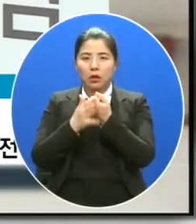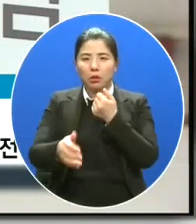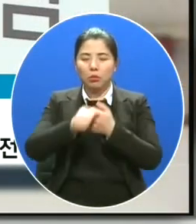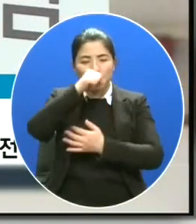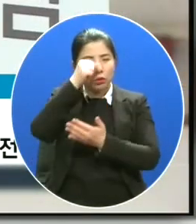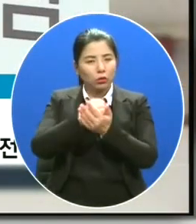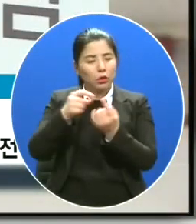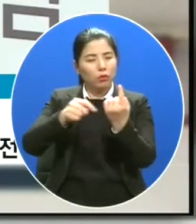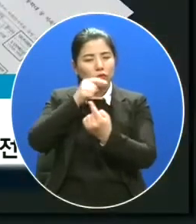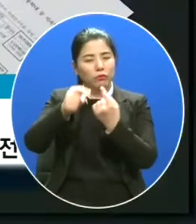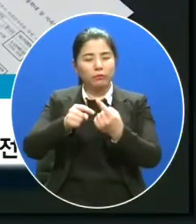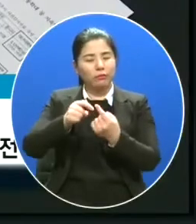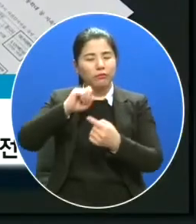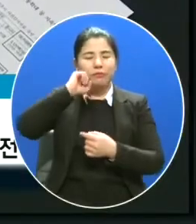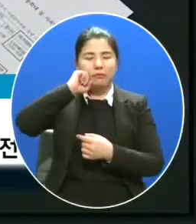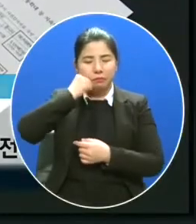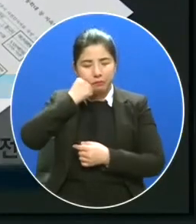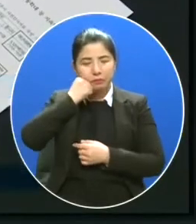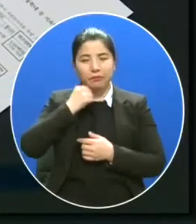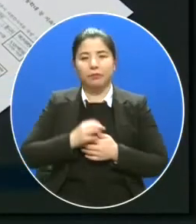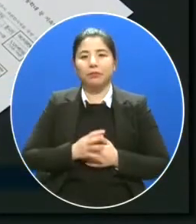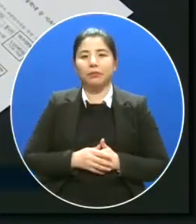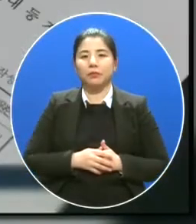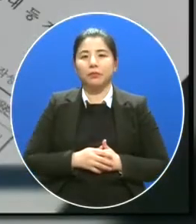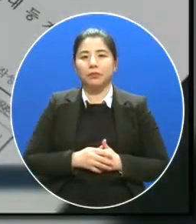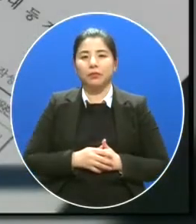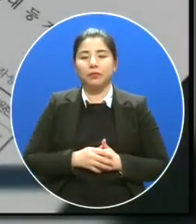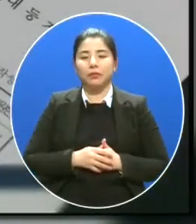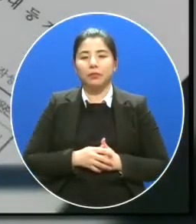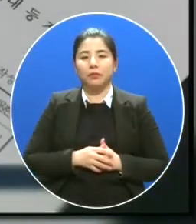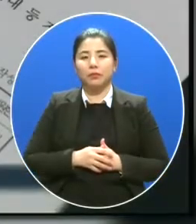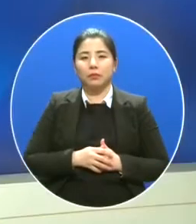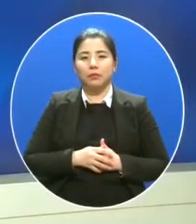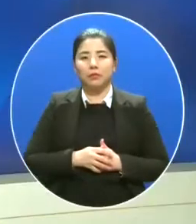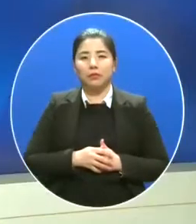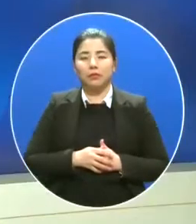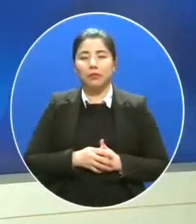있어 정상적인 운영이 어려운 상황이기 때문입니다.